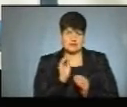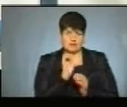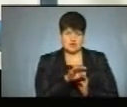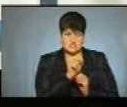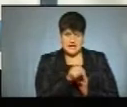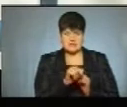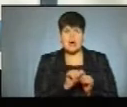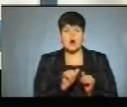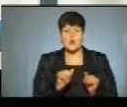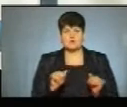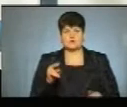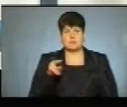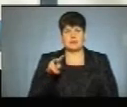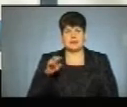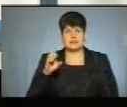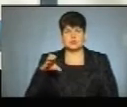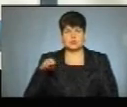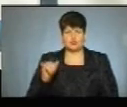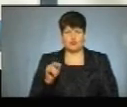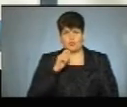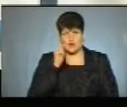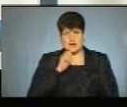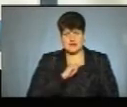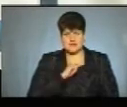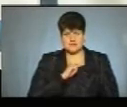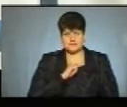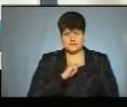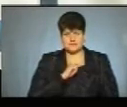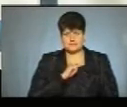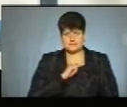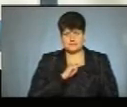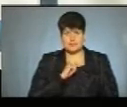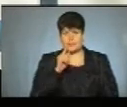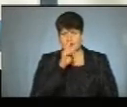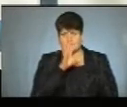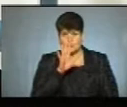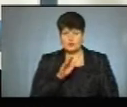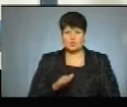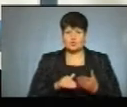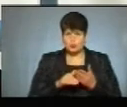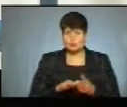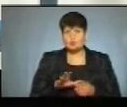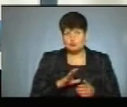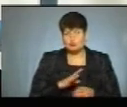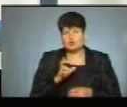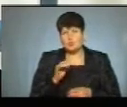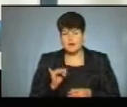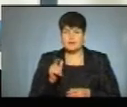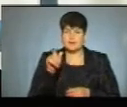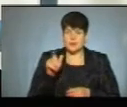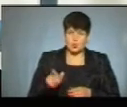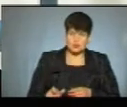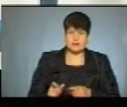на розвиток Пласту в Україні. І ще непоганою допомогою була також людина,